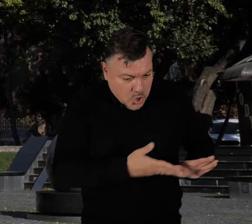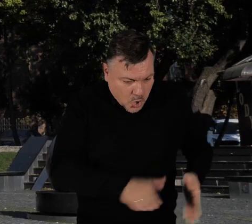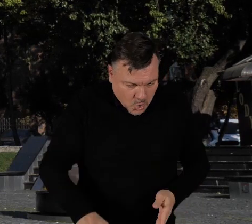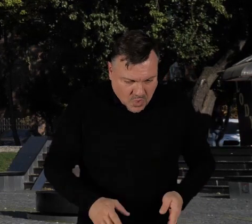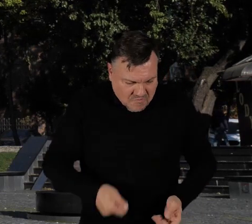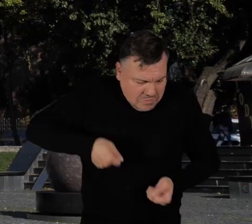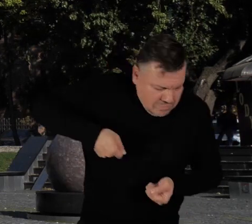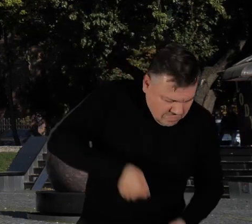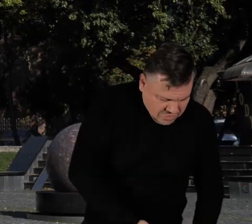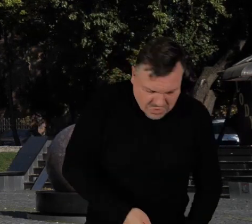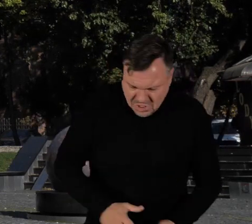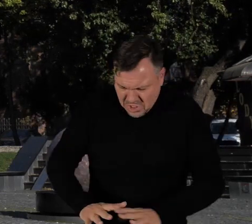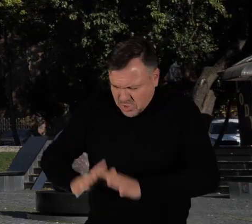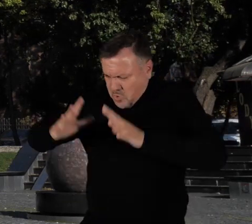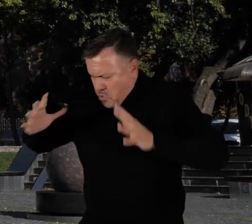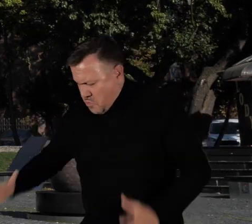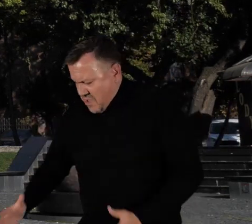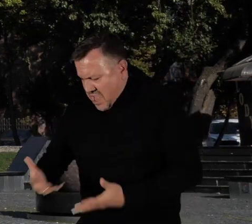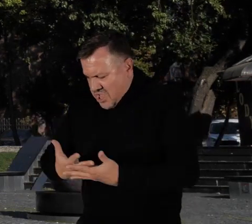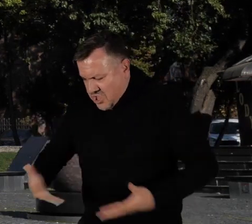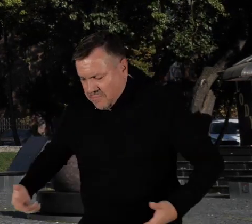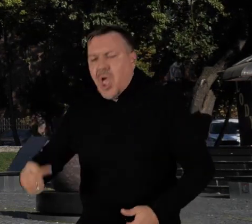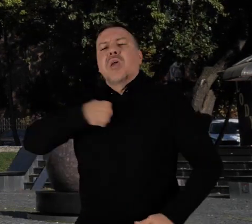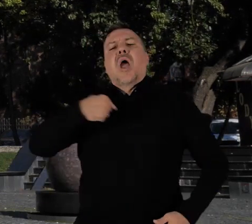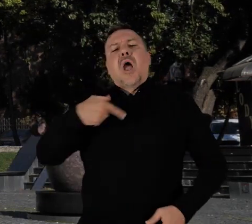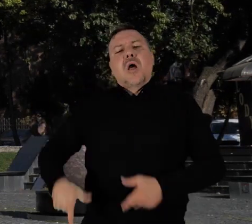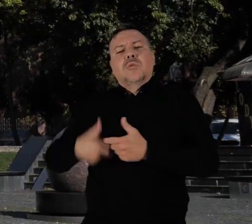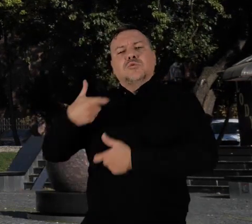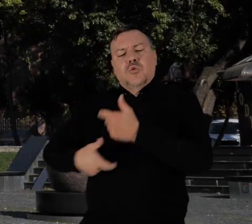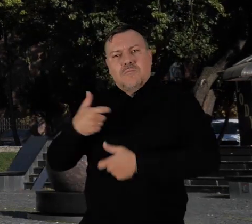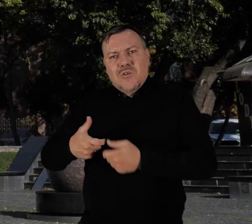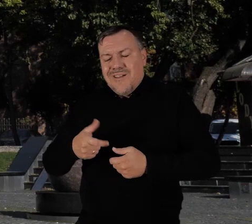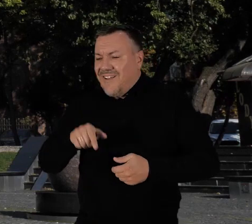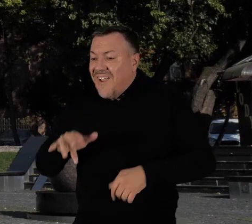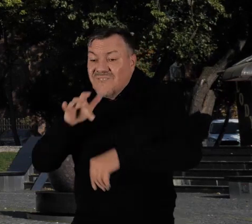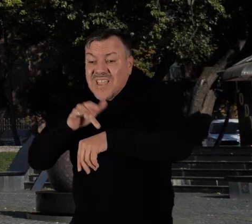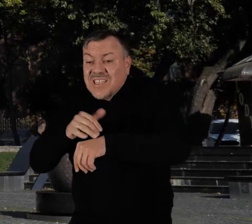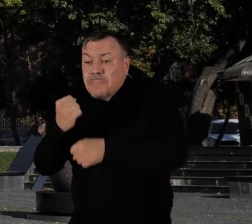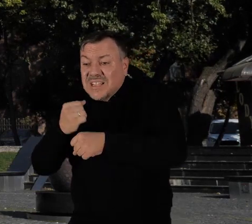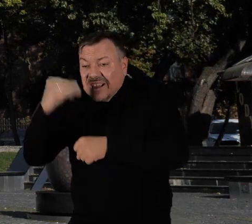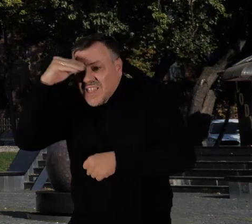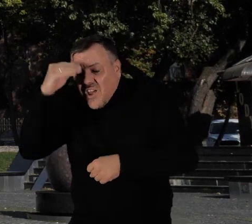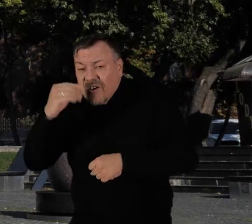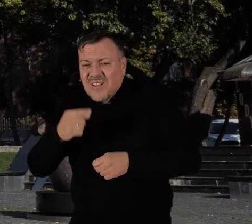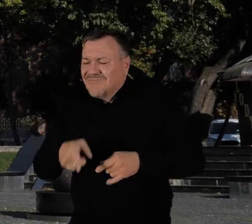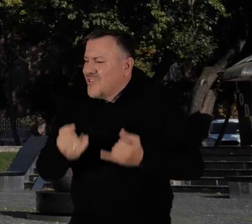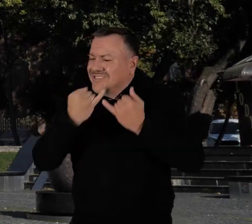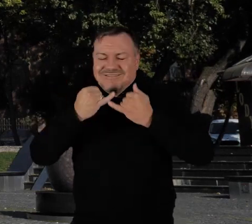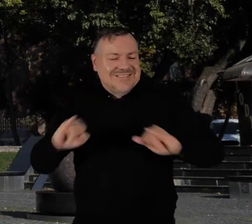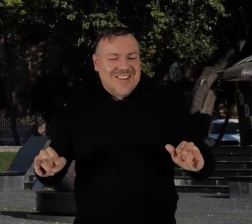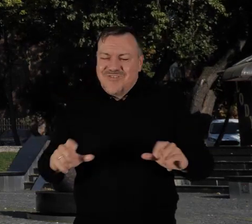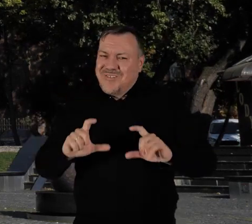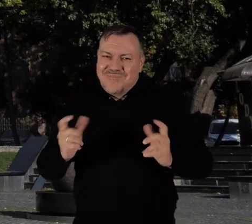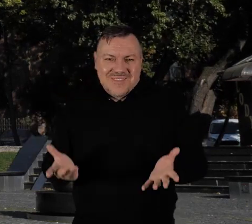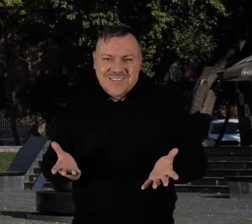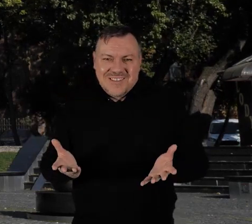dzieło. Tu jest wetknięta w murawę łopata, obok kupa ziemi. Ja to zrobiłem. Z wynikiem pracy naukowej sprawa przedstawia się